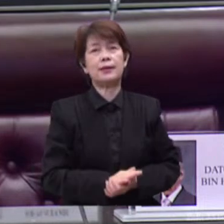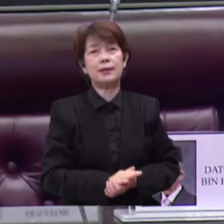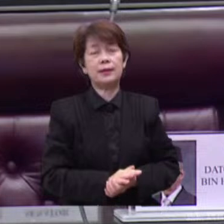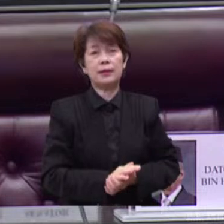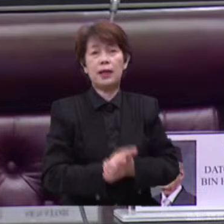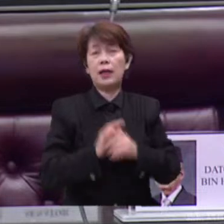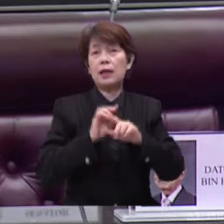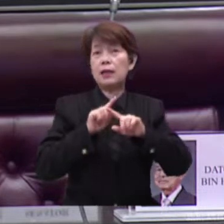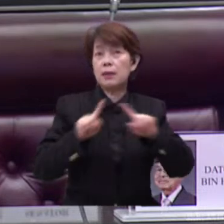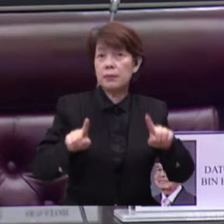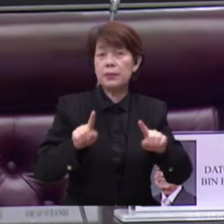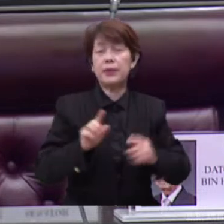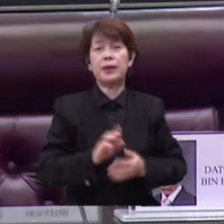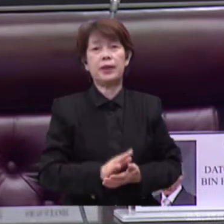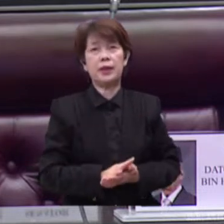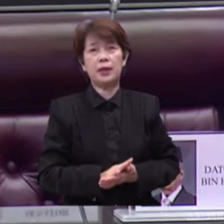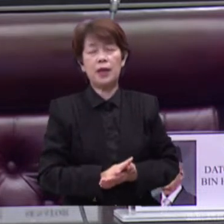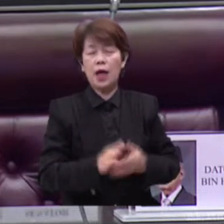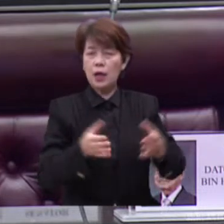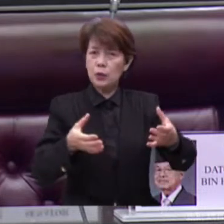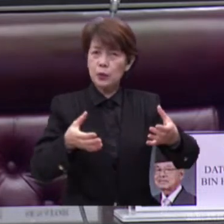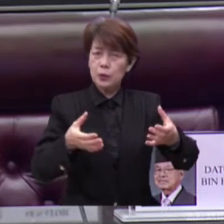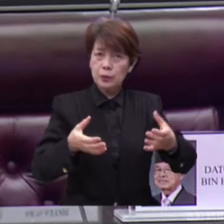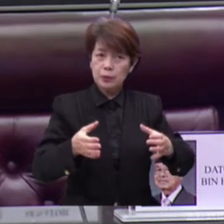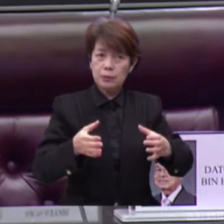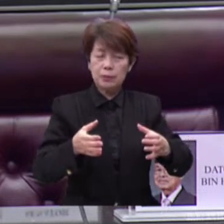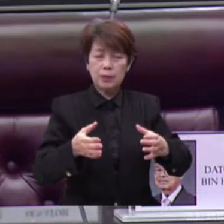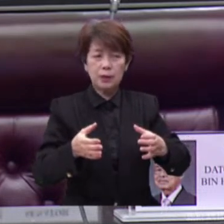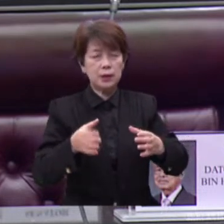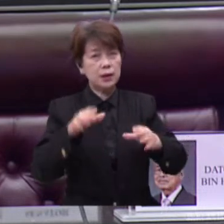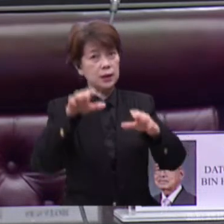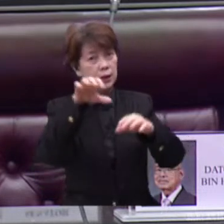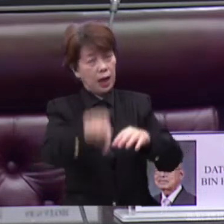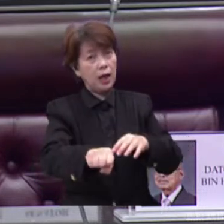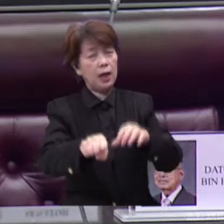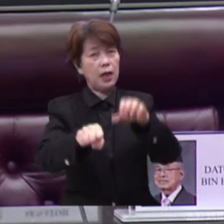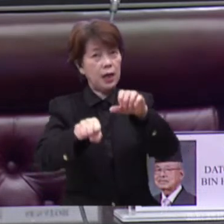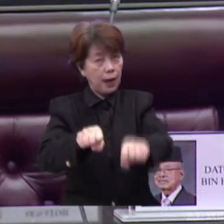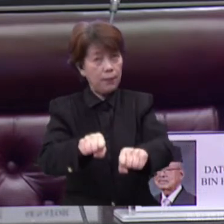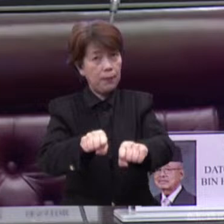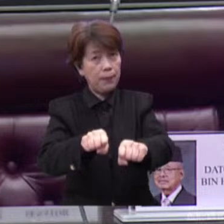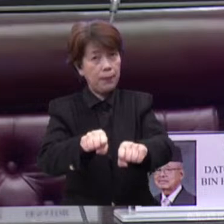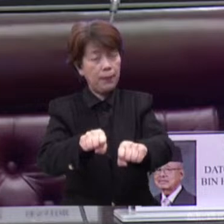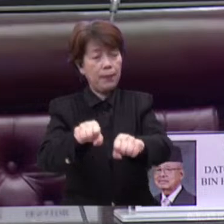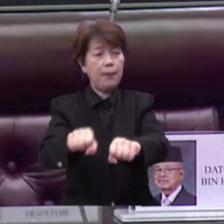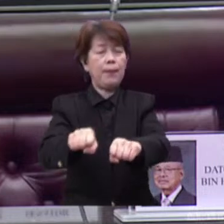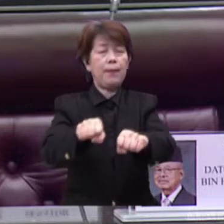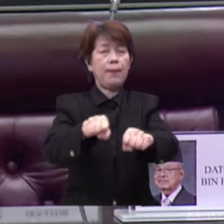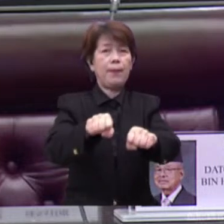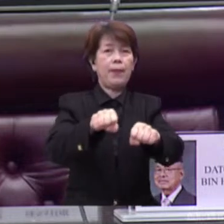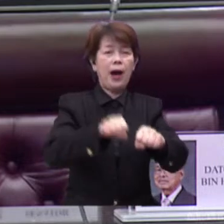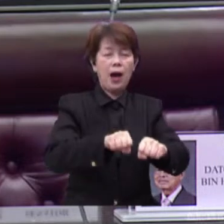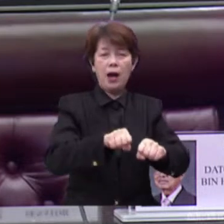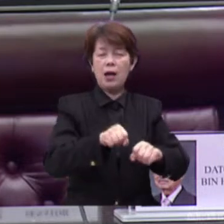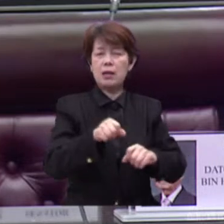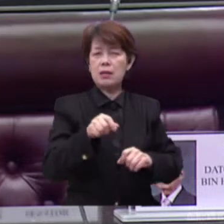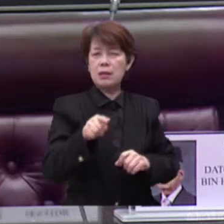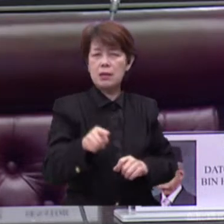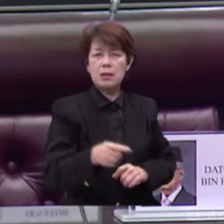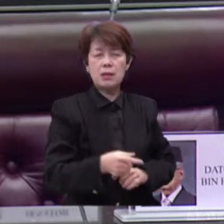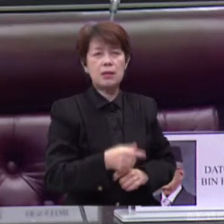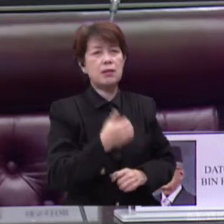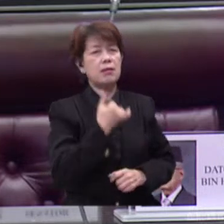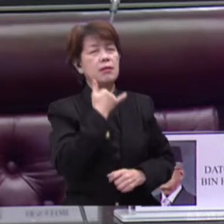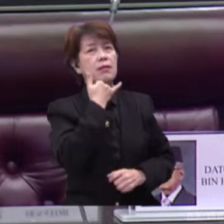yang coba di perangkap cuma ditangkap dan dianggap sebagai penjenayah ada mereka